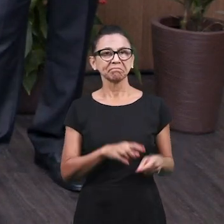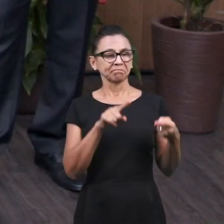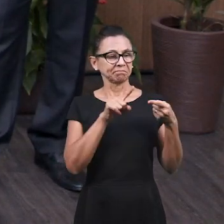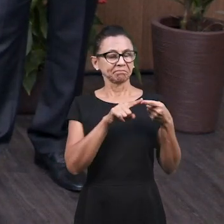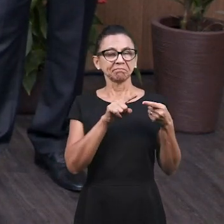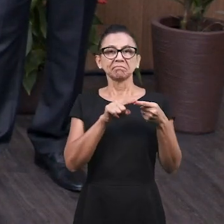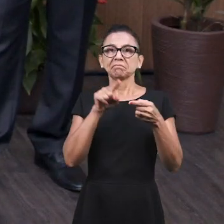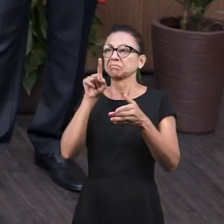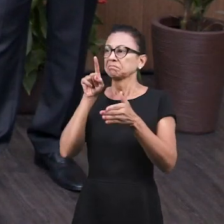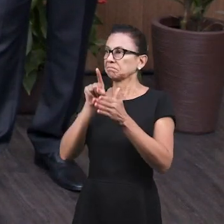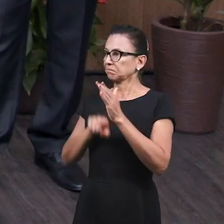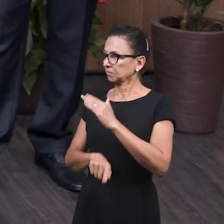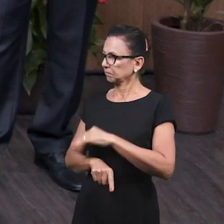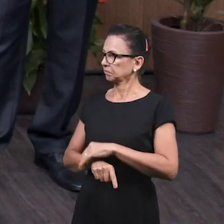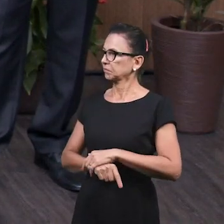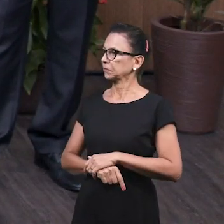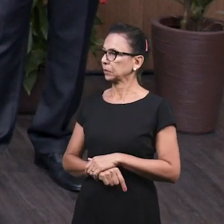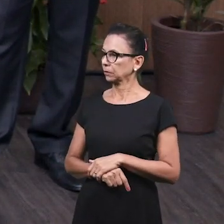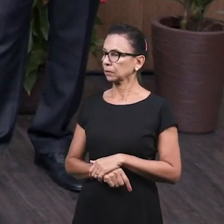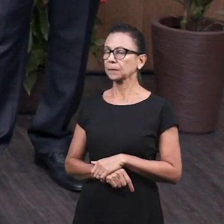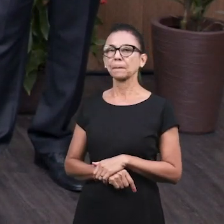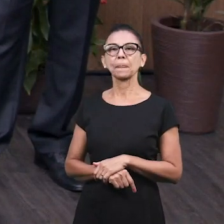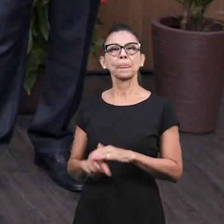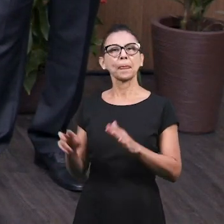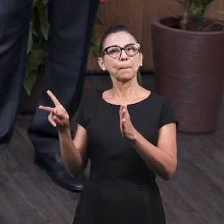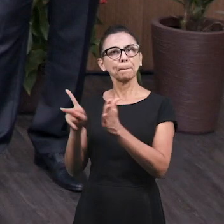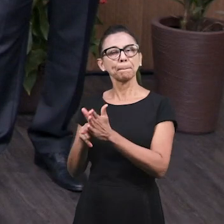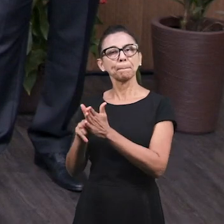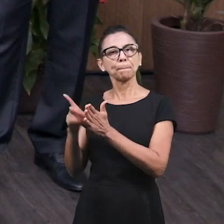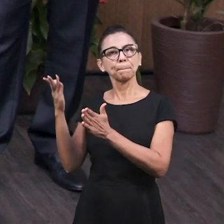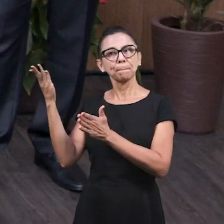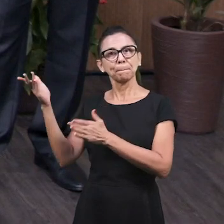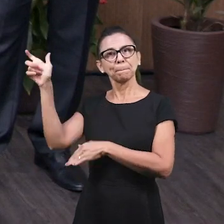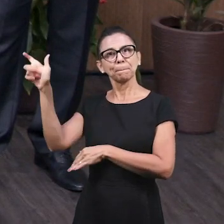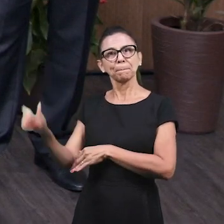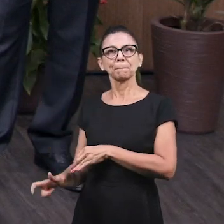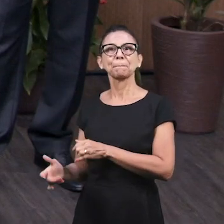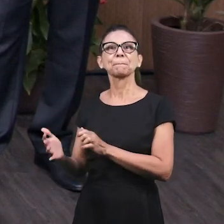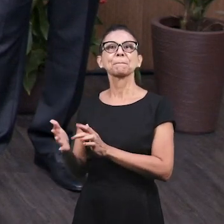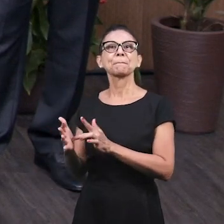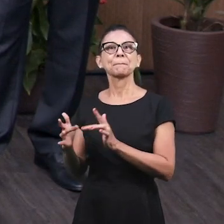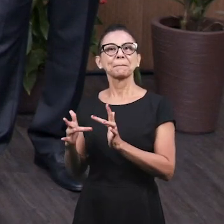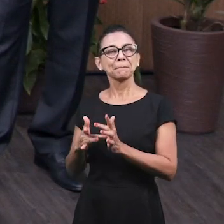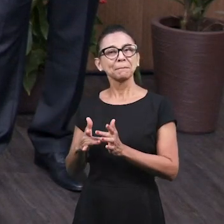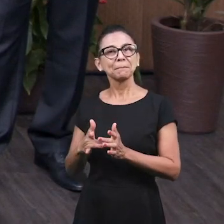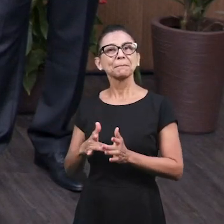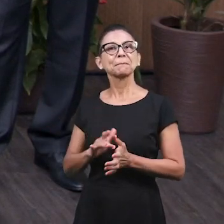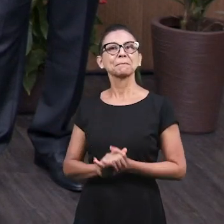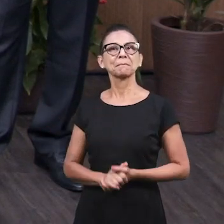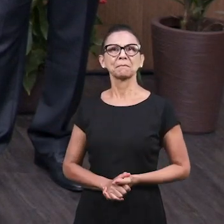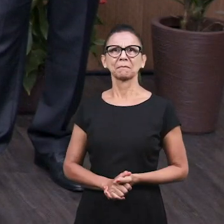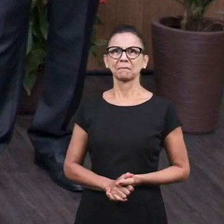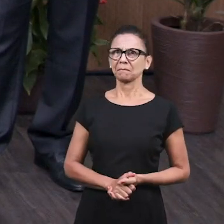земле? Клёпа даже спросил у него, у самого Господа Иисуса,